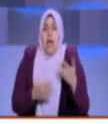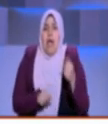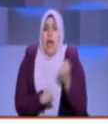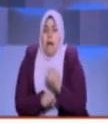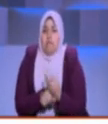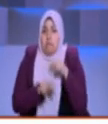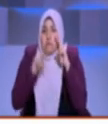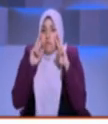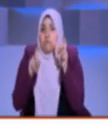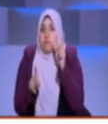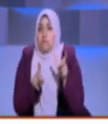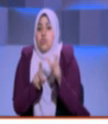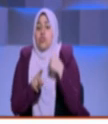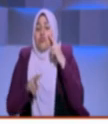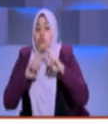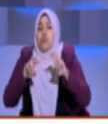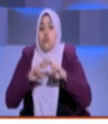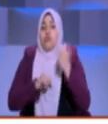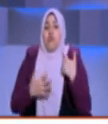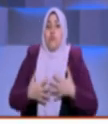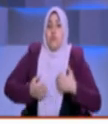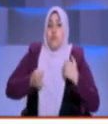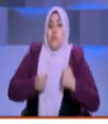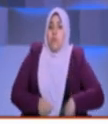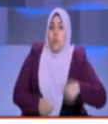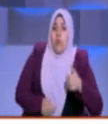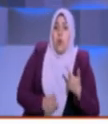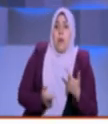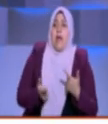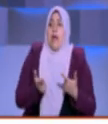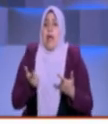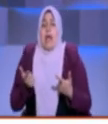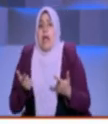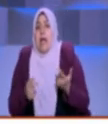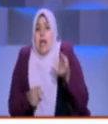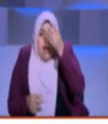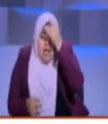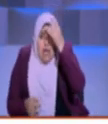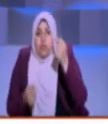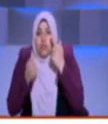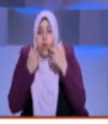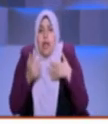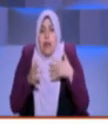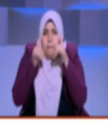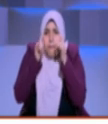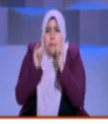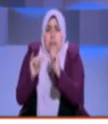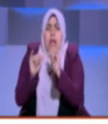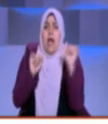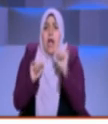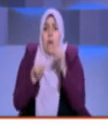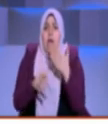عمليات التعافي والتشافي. أصبحنا اليوم نهتم كثيرا في كيفية الخروج من هذا الحظر